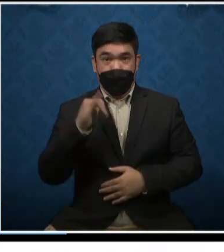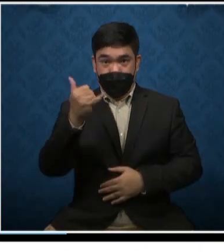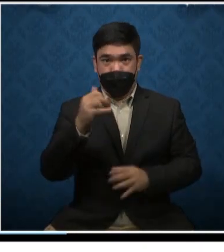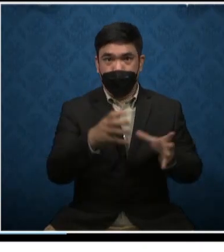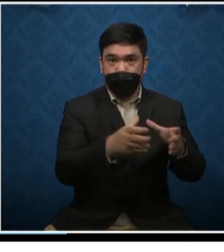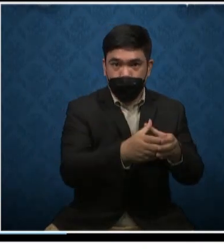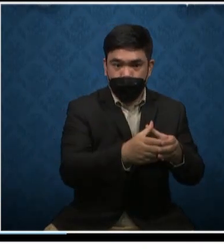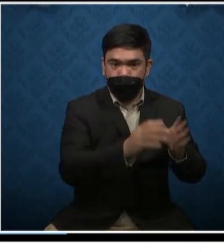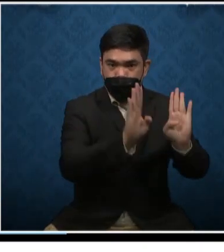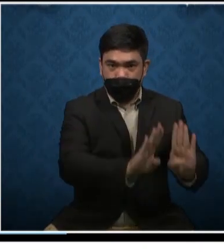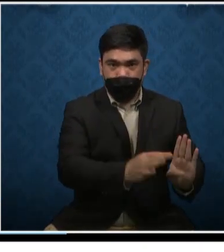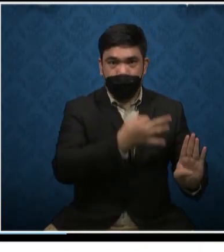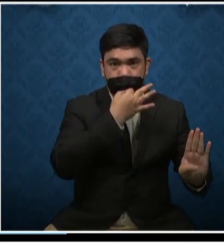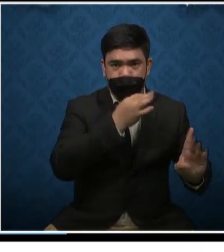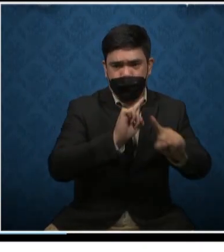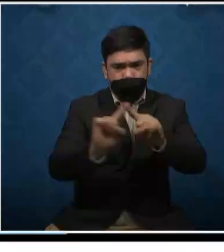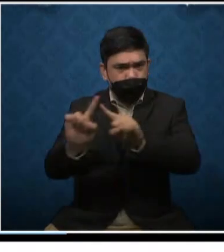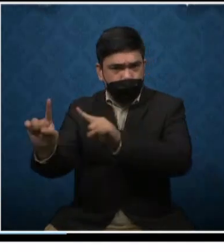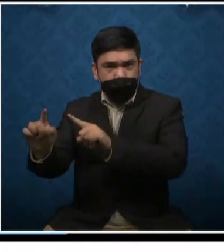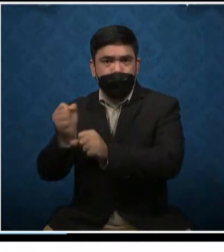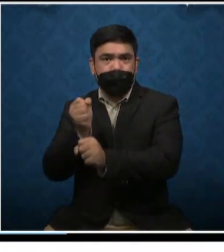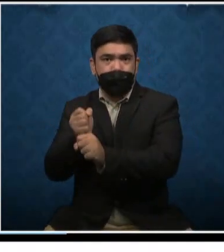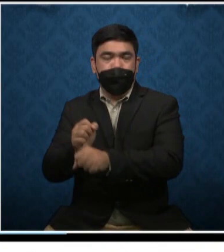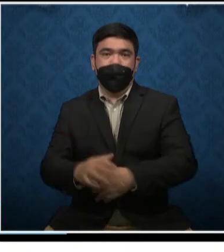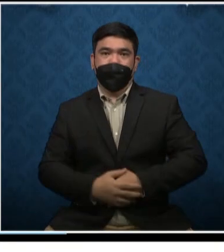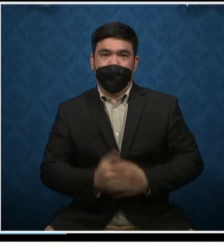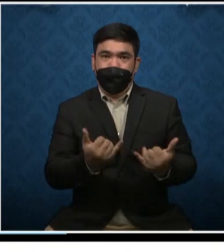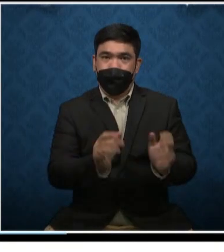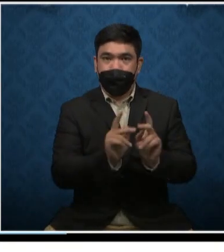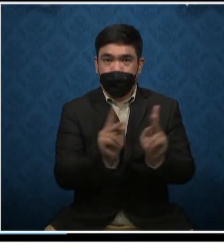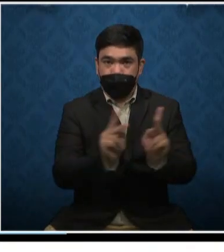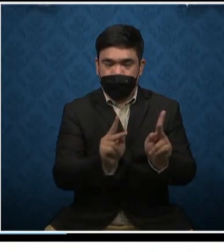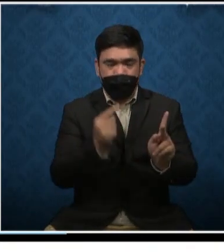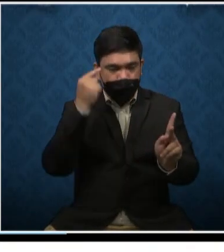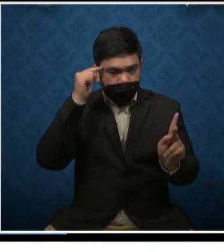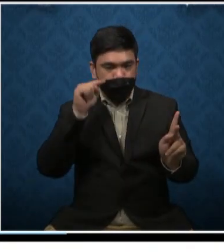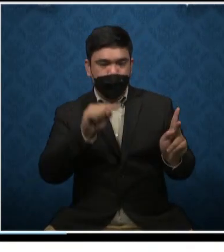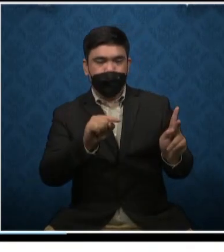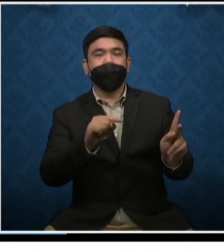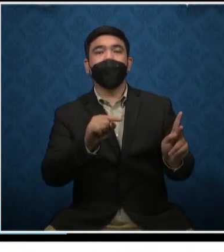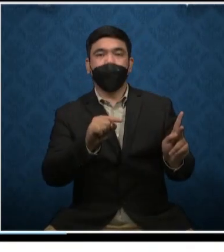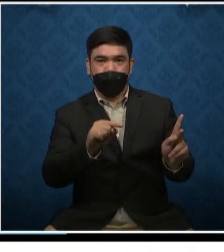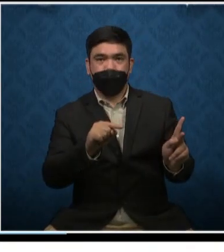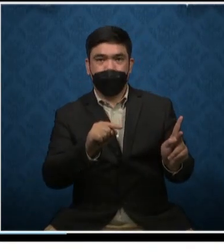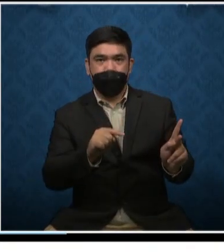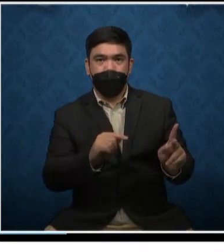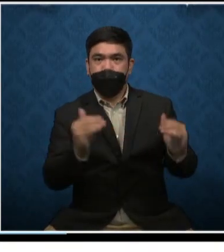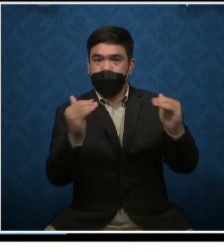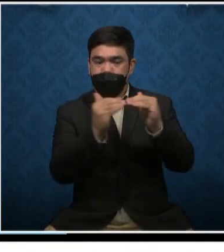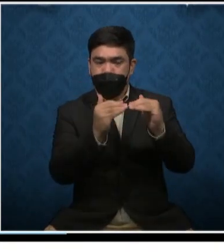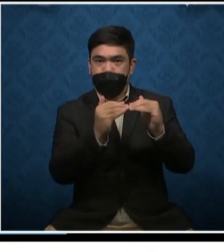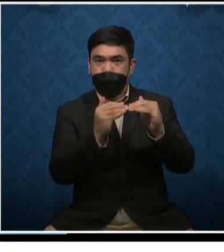และหลายลักษณะการทำงานโดยคณะกรรมการเห็นว่าสิทธิประโย